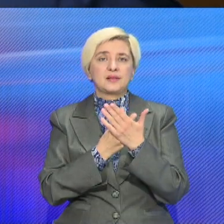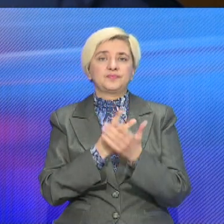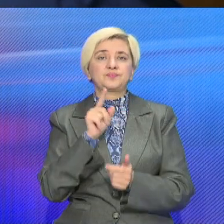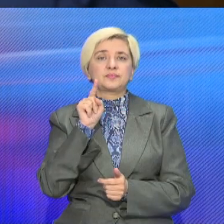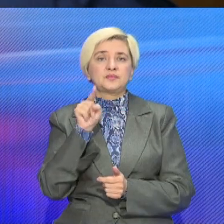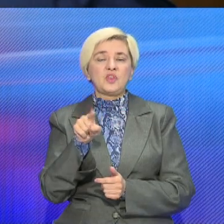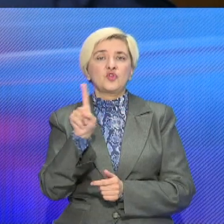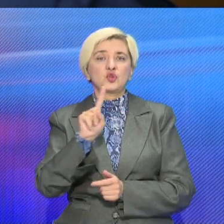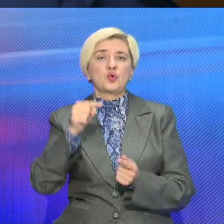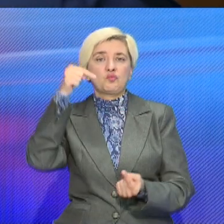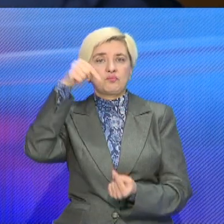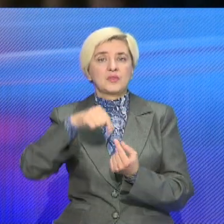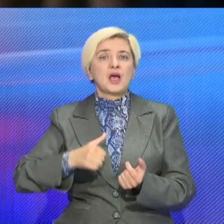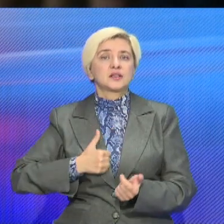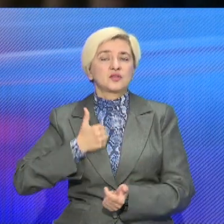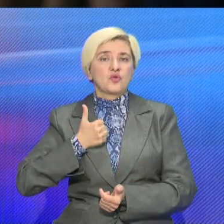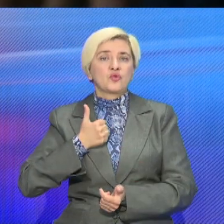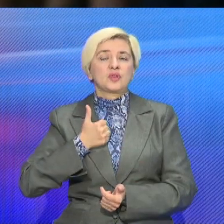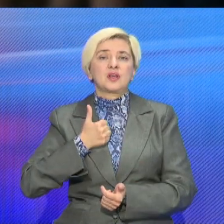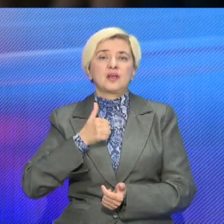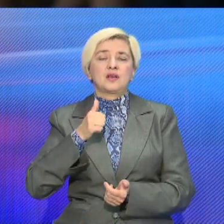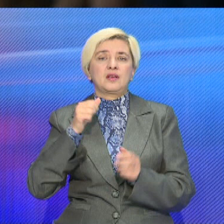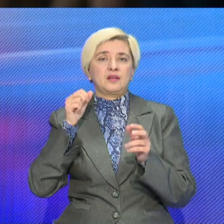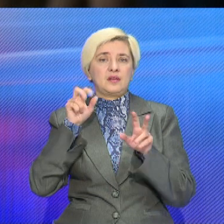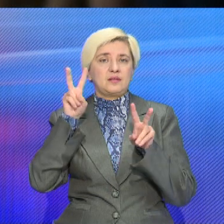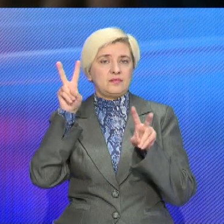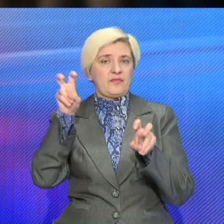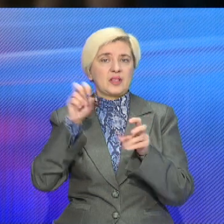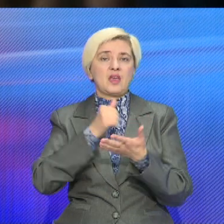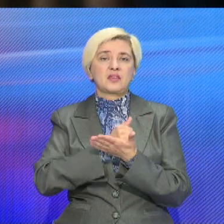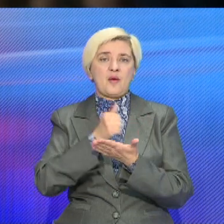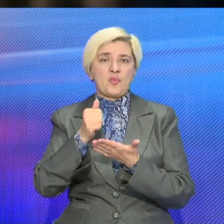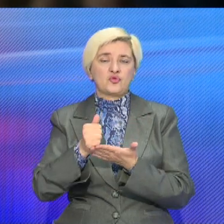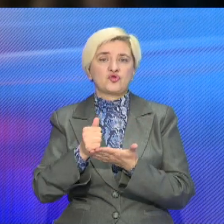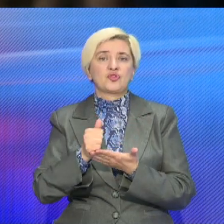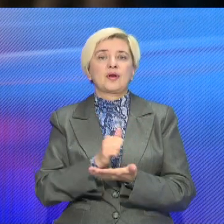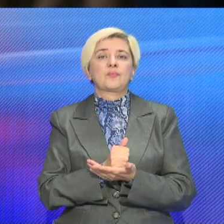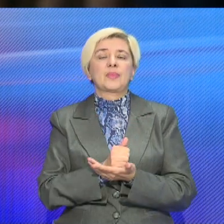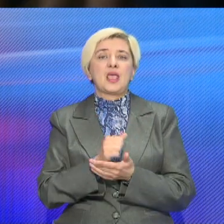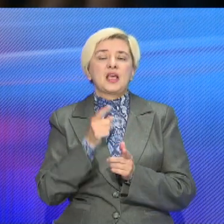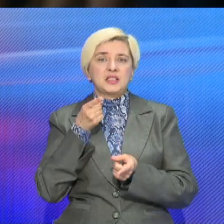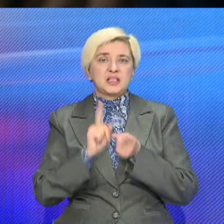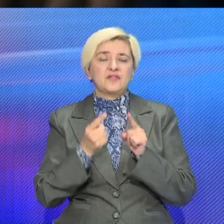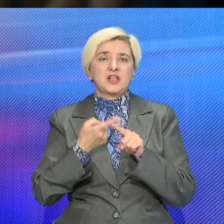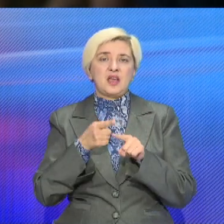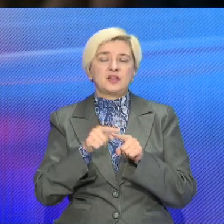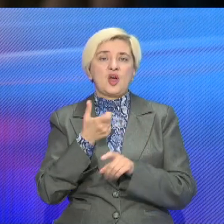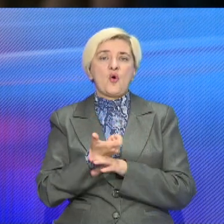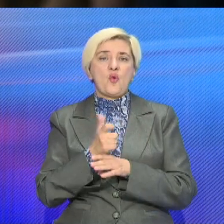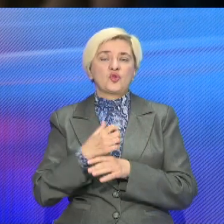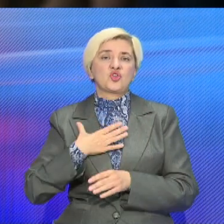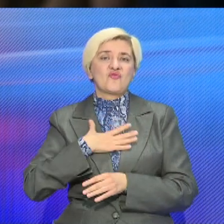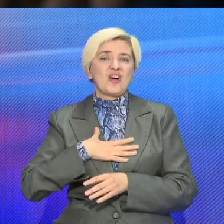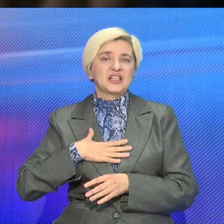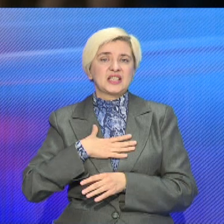что они достойны влиться в ряды, затем таможенников, сначала студентов, а затем таможенников. Поэтому действительно это очень волнительное мероприятие